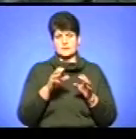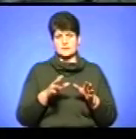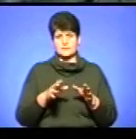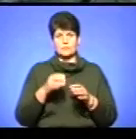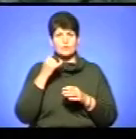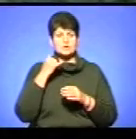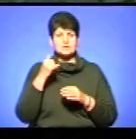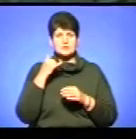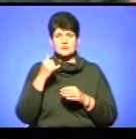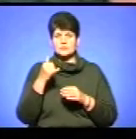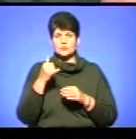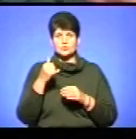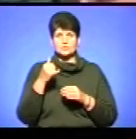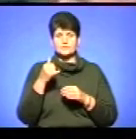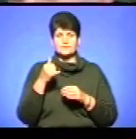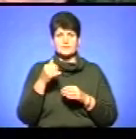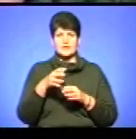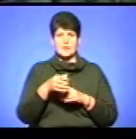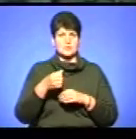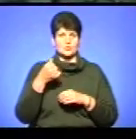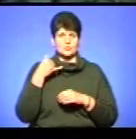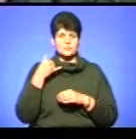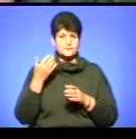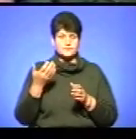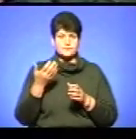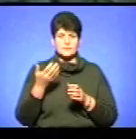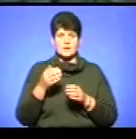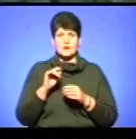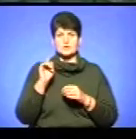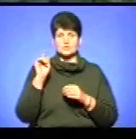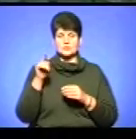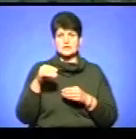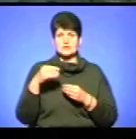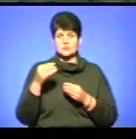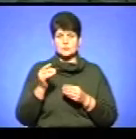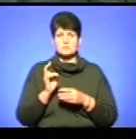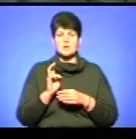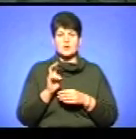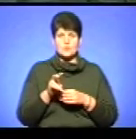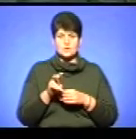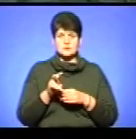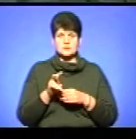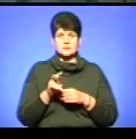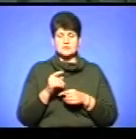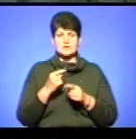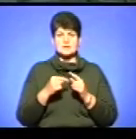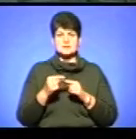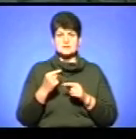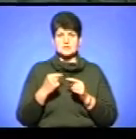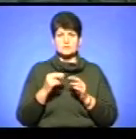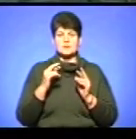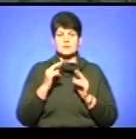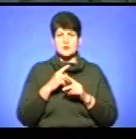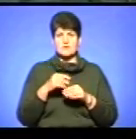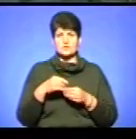телефону не беруть, а туди дадуть, приходять назад, ви неправильно здали,